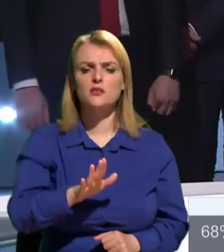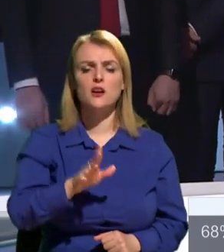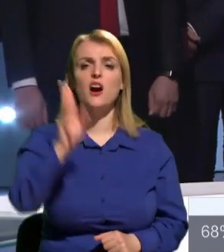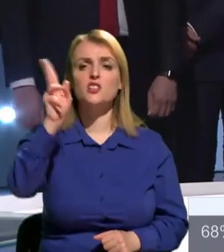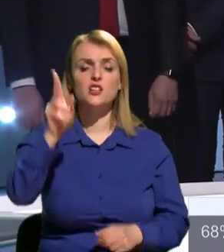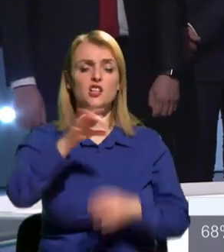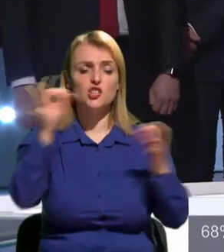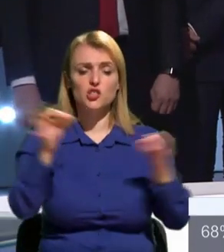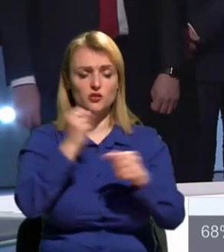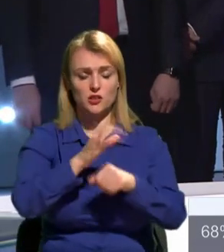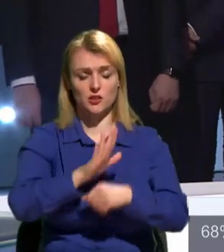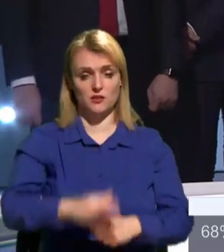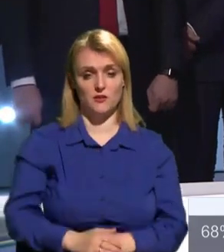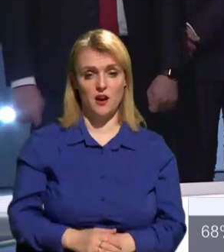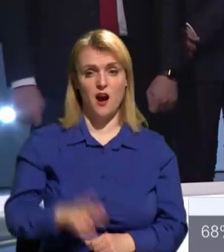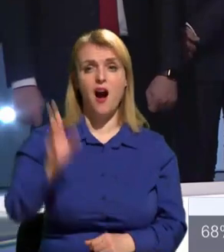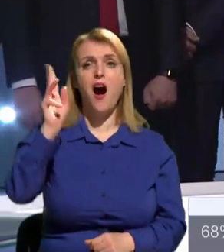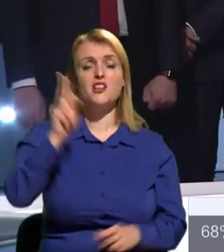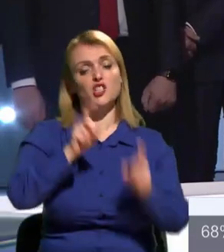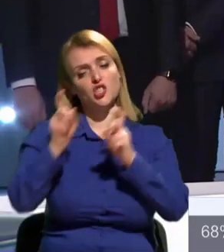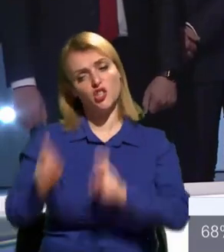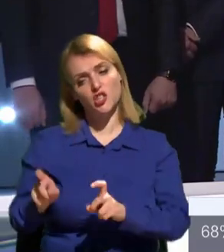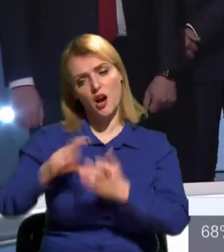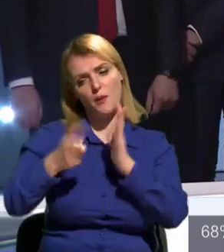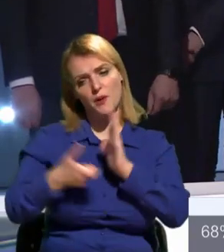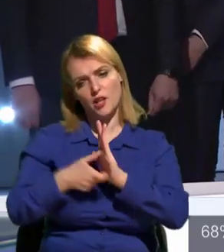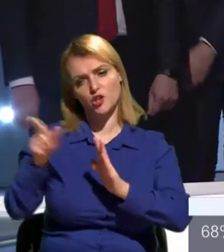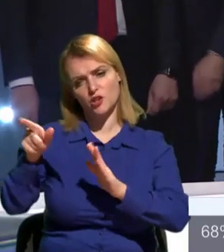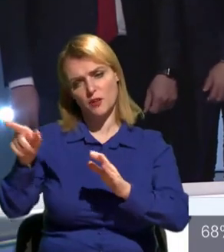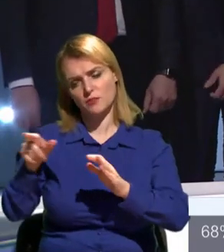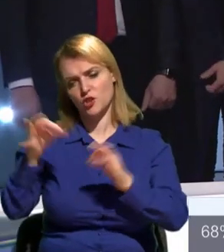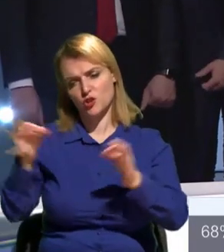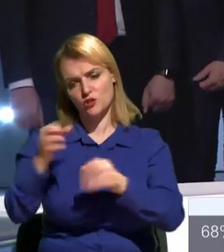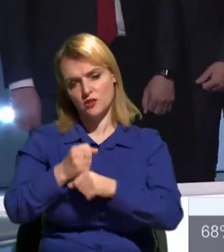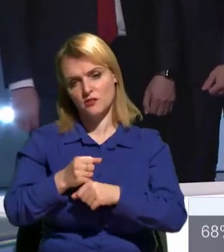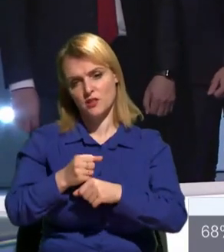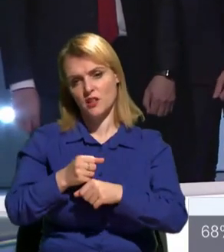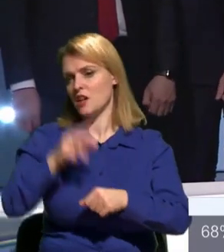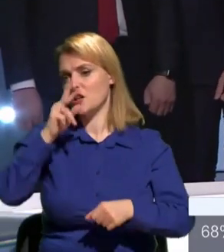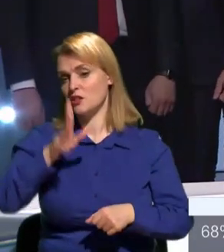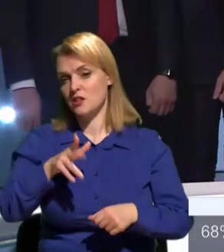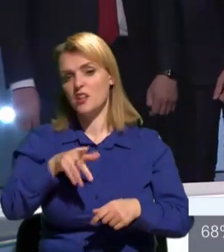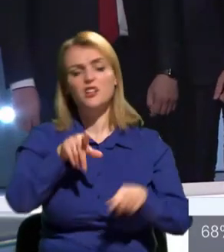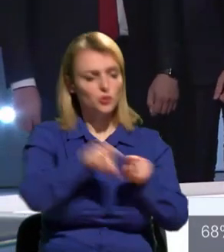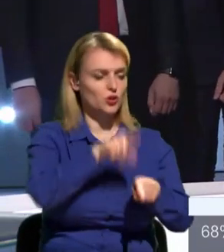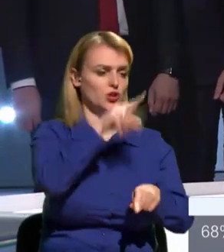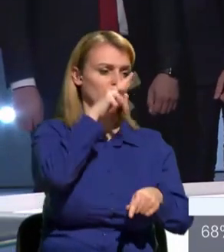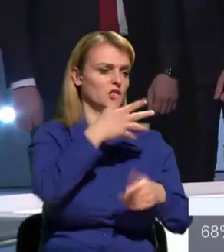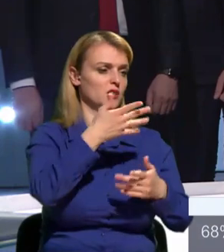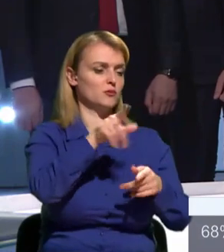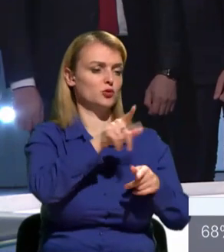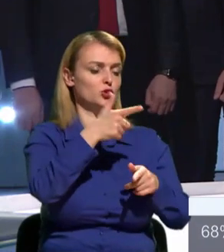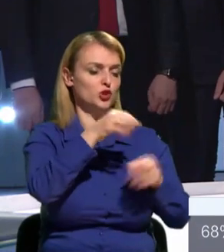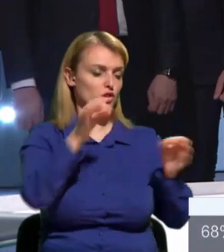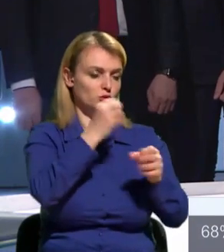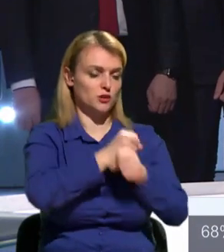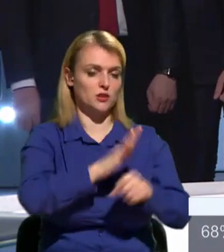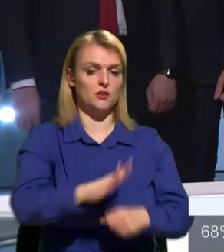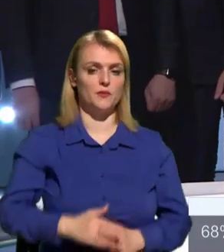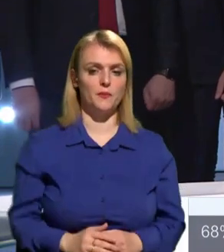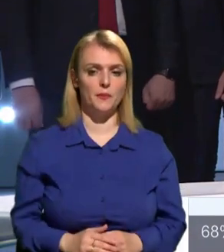nimic. Cel care stă în birou și nu face nimic, el nu greșește. Dar și așa greșește că nu face nimic. Noi am